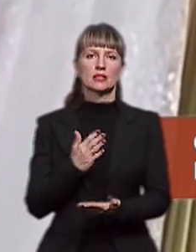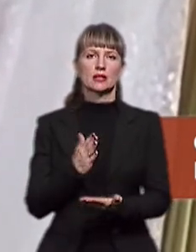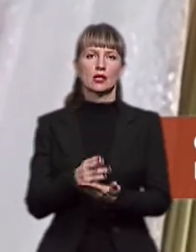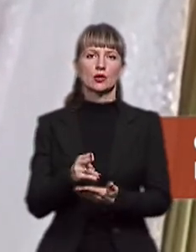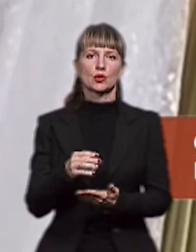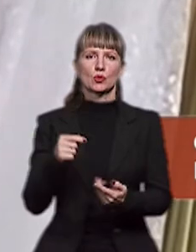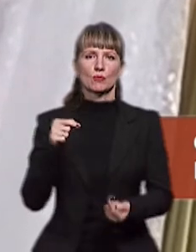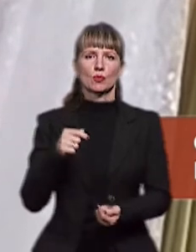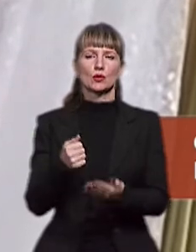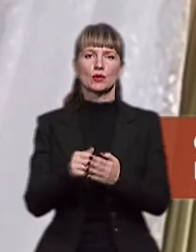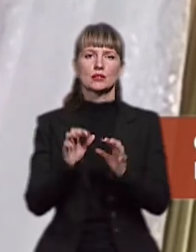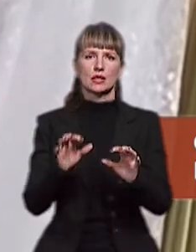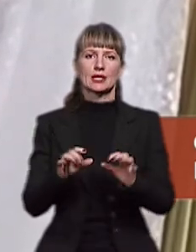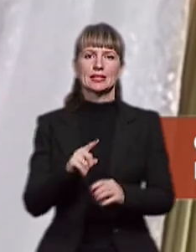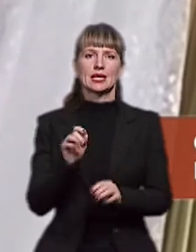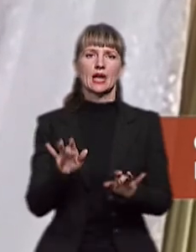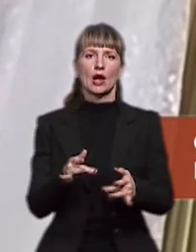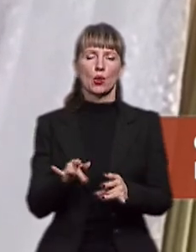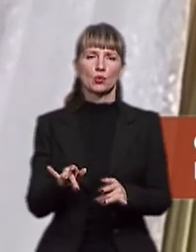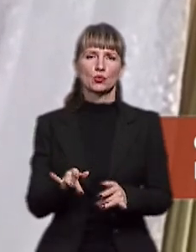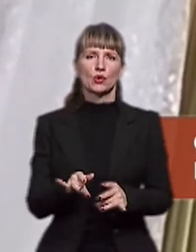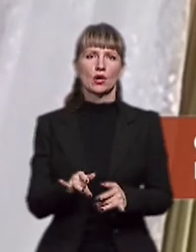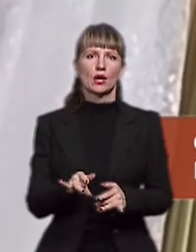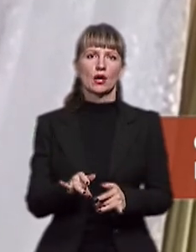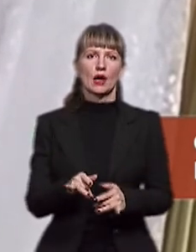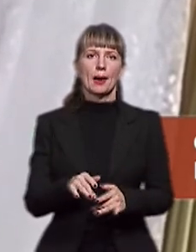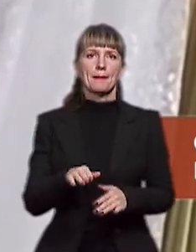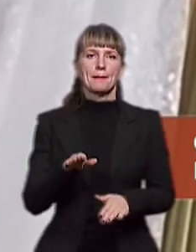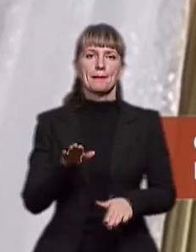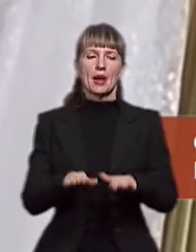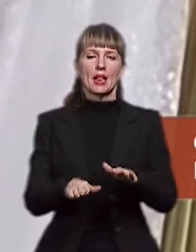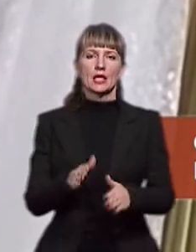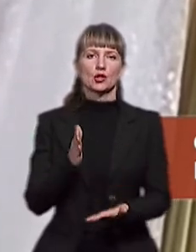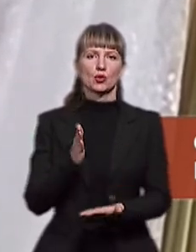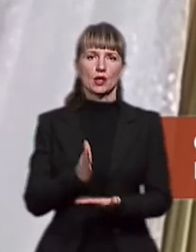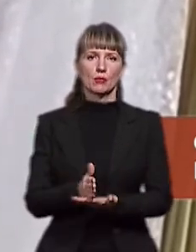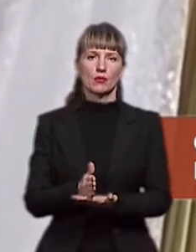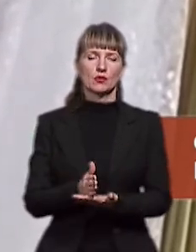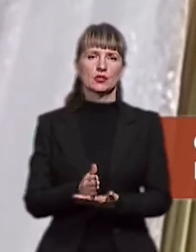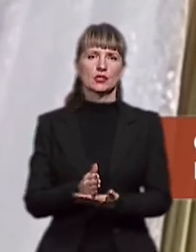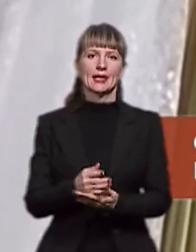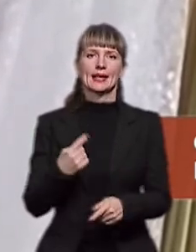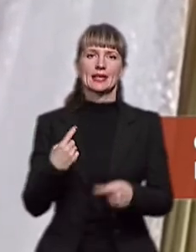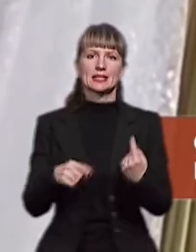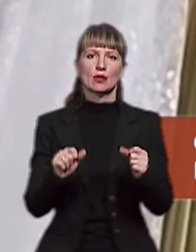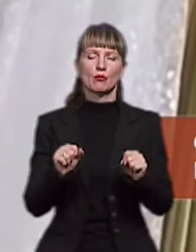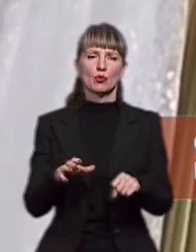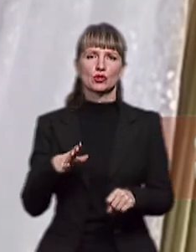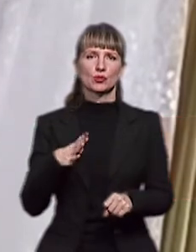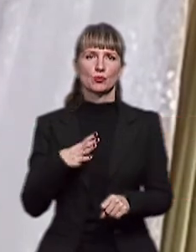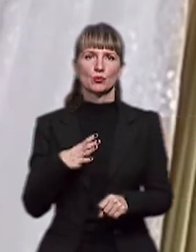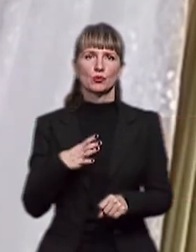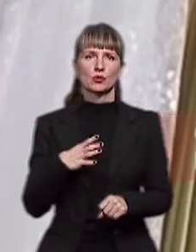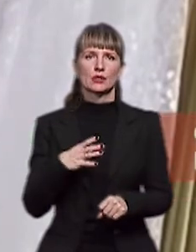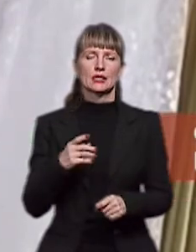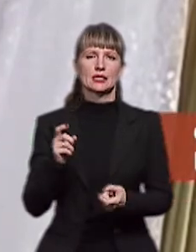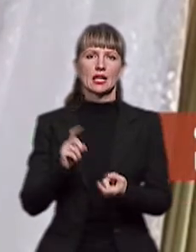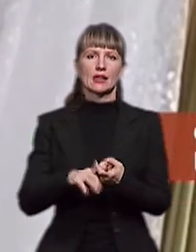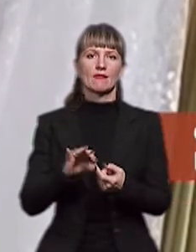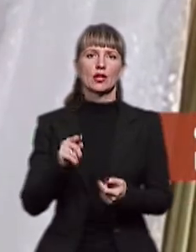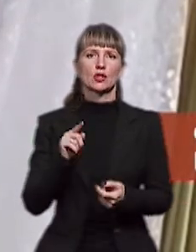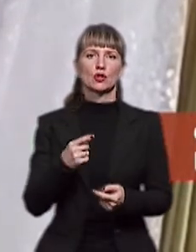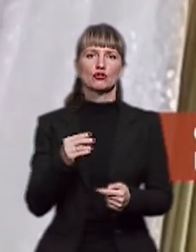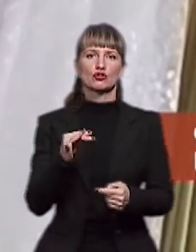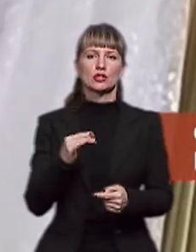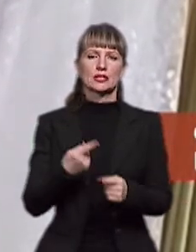до законодавства і за рахунок безпосередньо балансоутримувача. Різниця може бути певна, залежно від того, чи